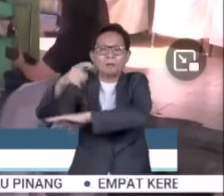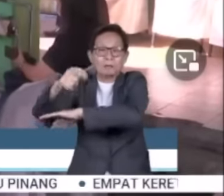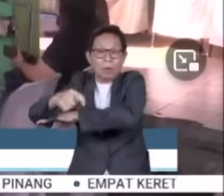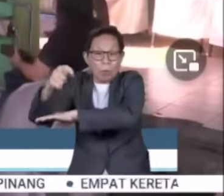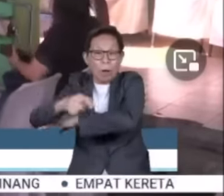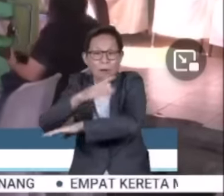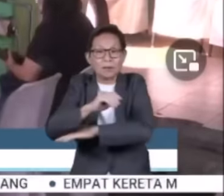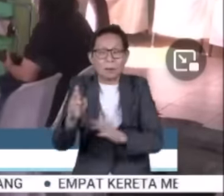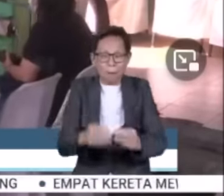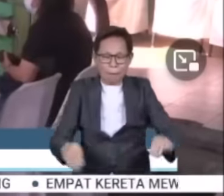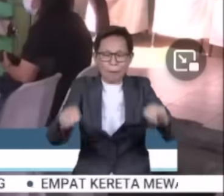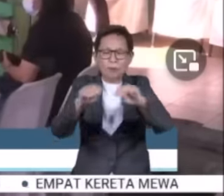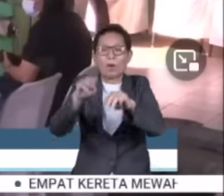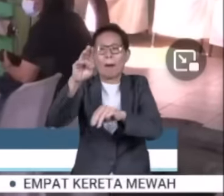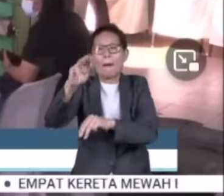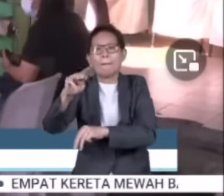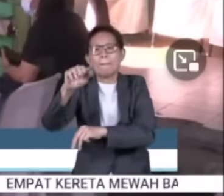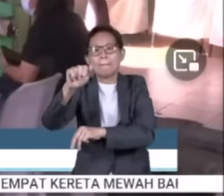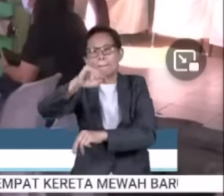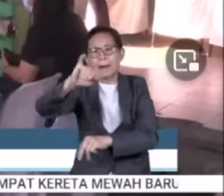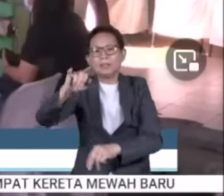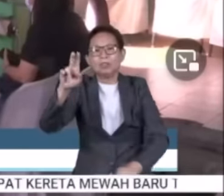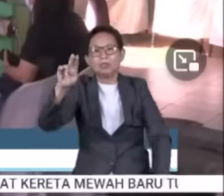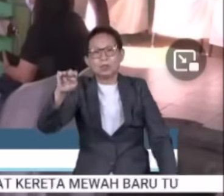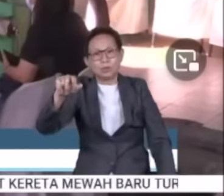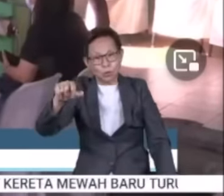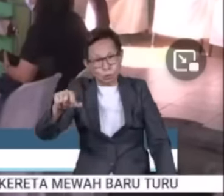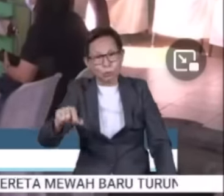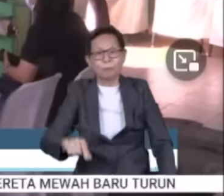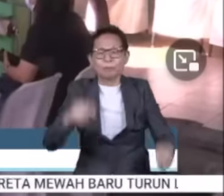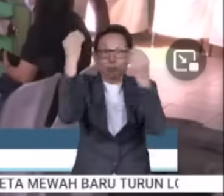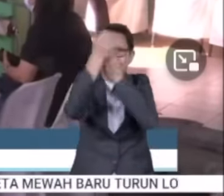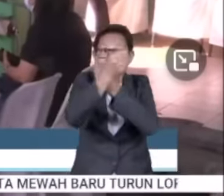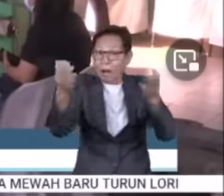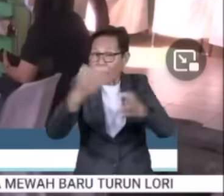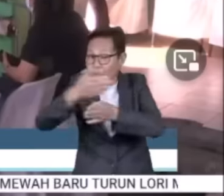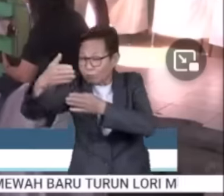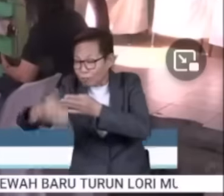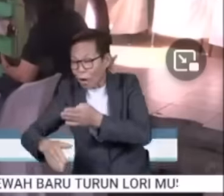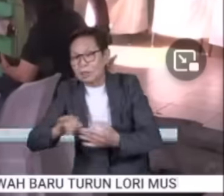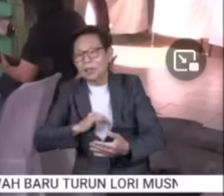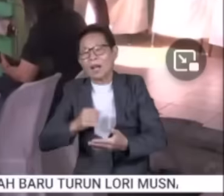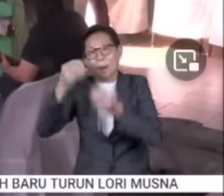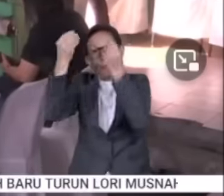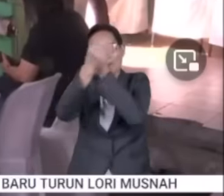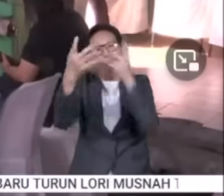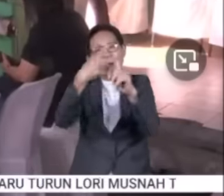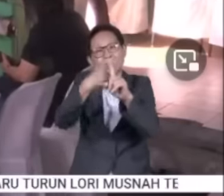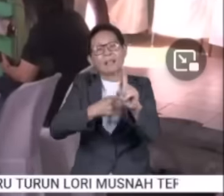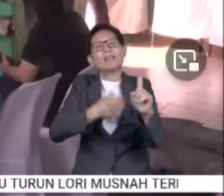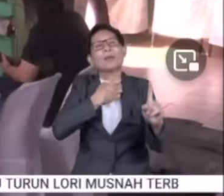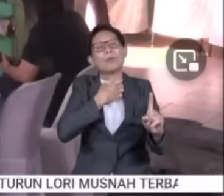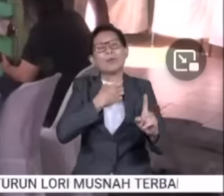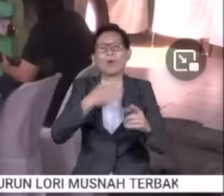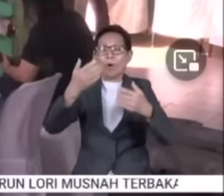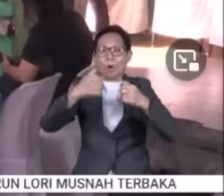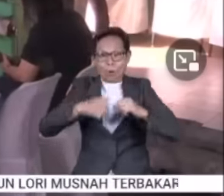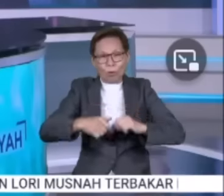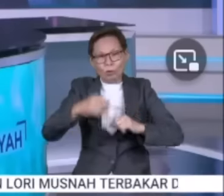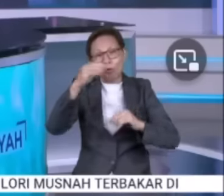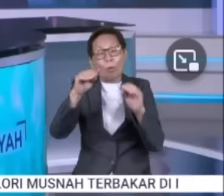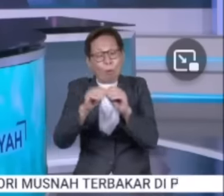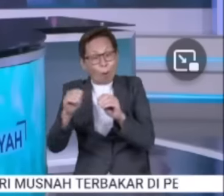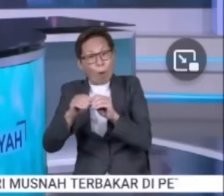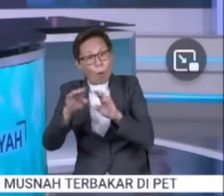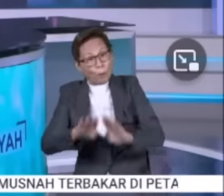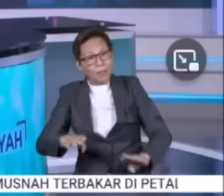di Masjid Gufran, Manjoi. Baik, saya kira setakat itu perkongsian yang dapat saya bawakan dari Ipoh. Untuk perkembangan selanjutnya, kita kembali ke